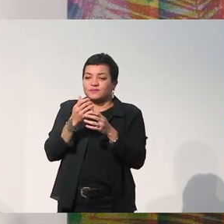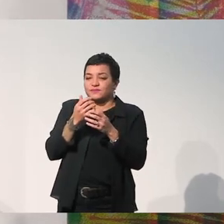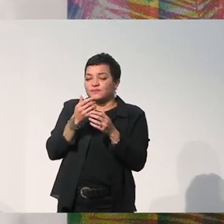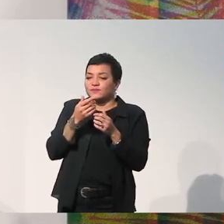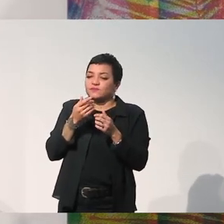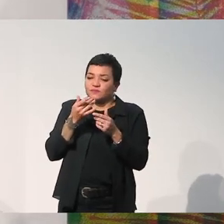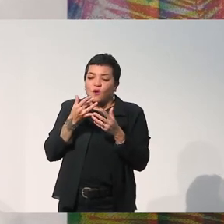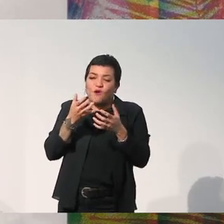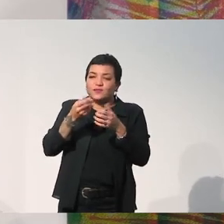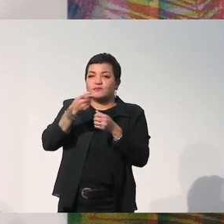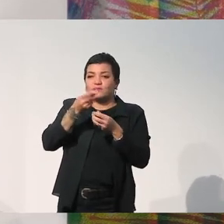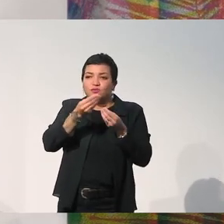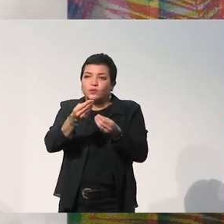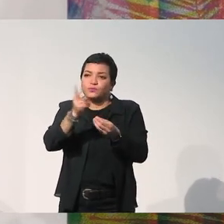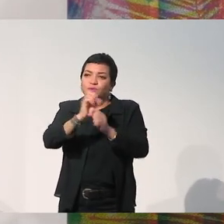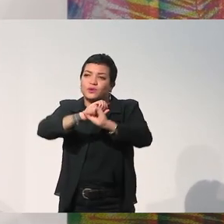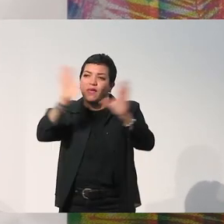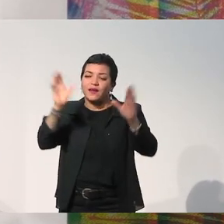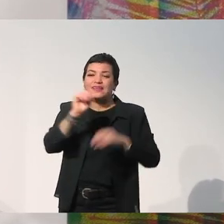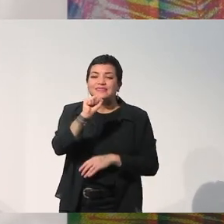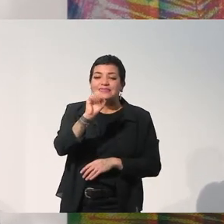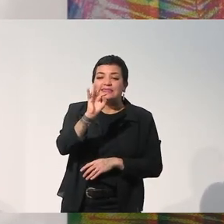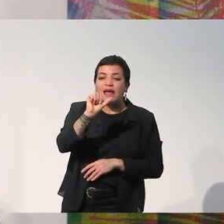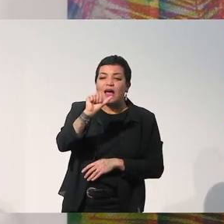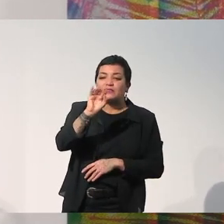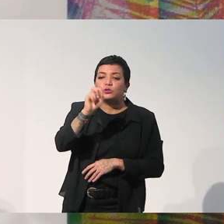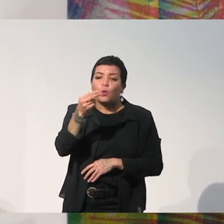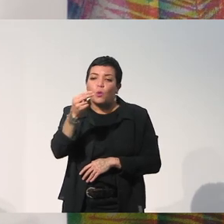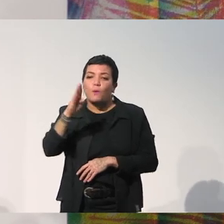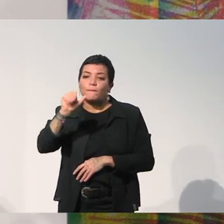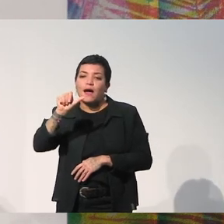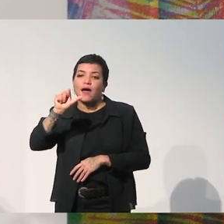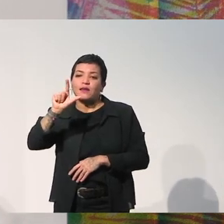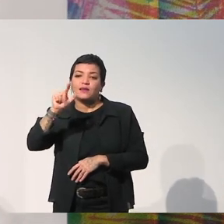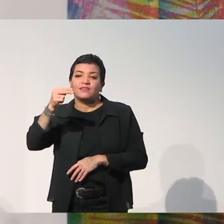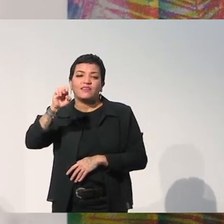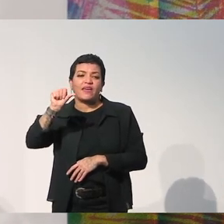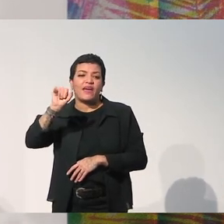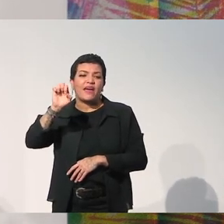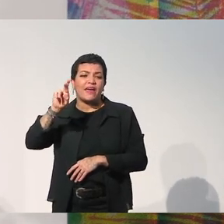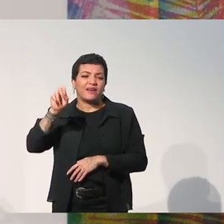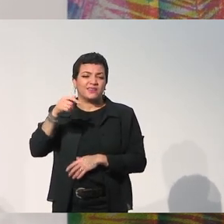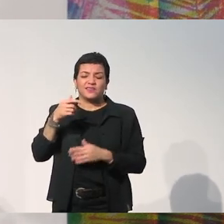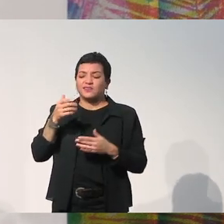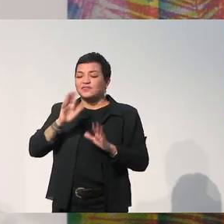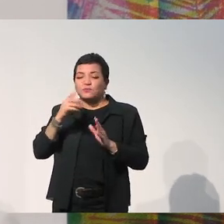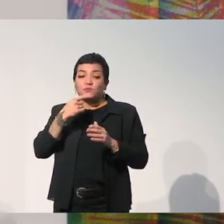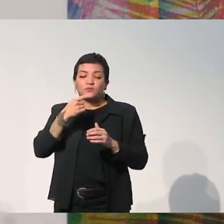délibérément écrire. Le mot station balnéaire renvoie en France à Biarritz, à Arcachon. Le lieu dont je parle, ça ressemble plus